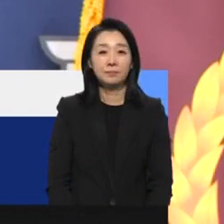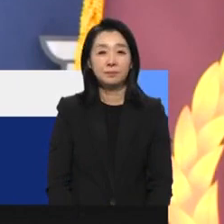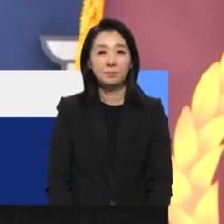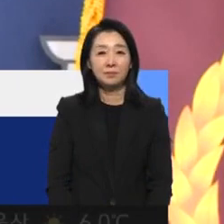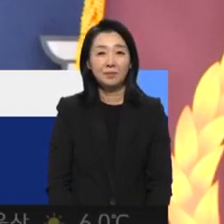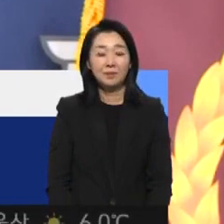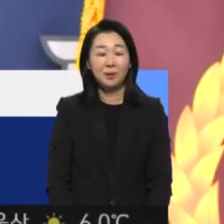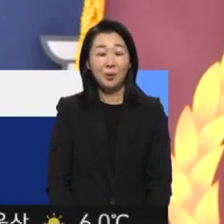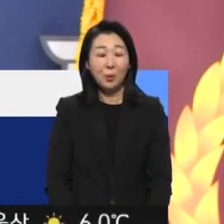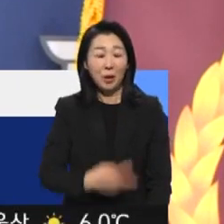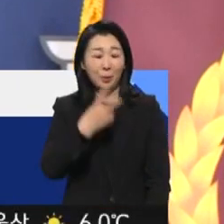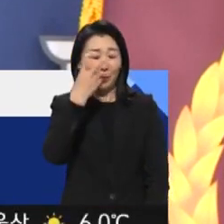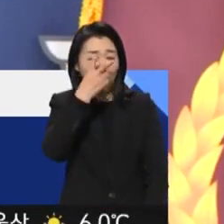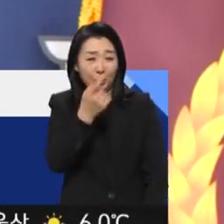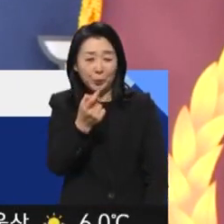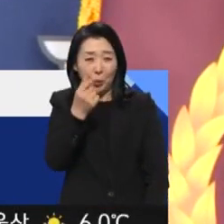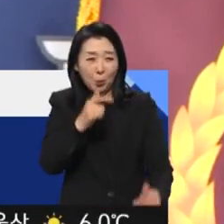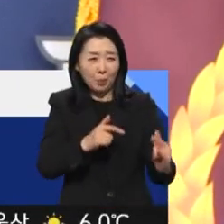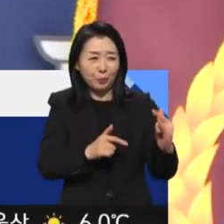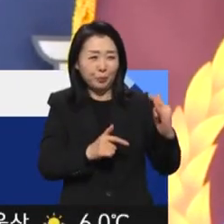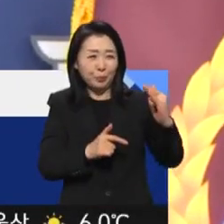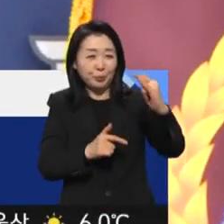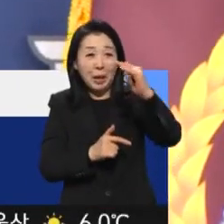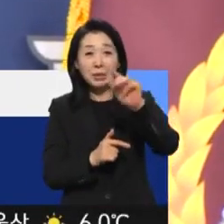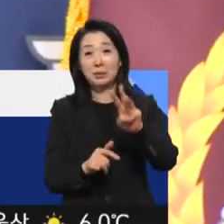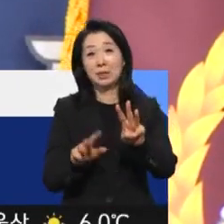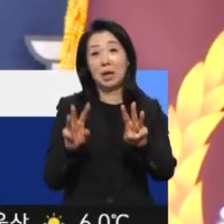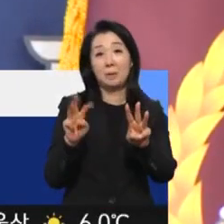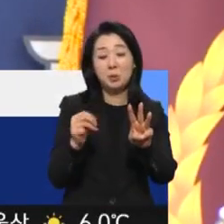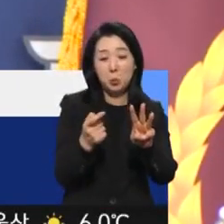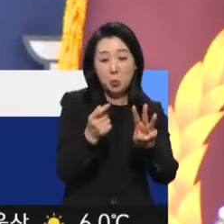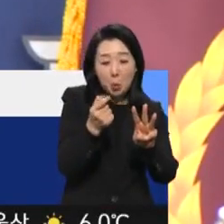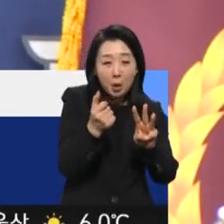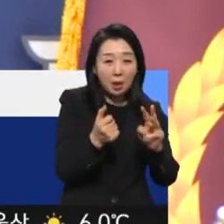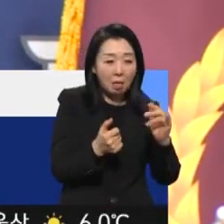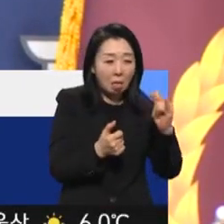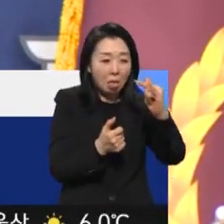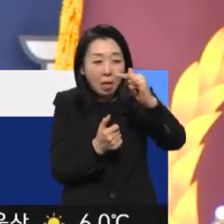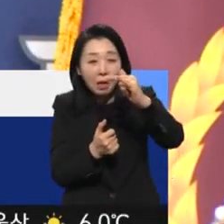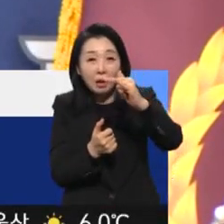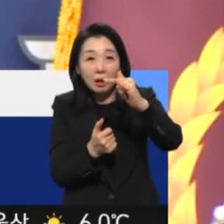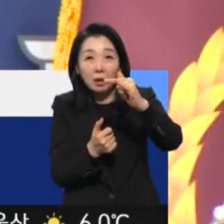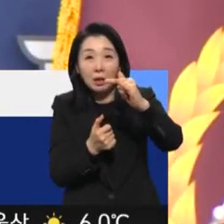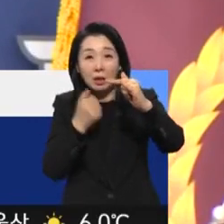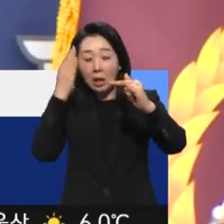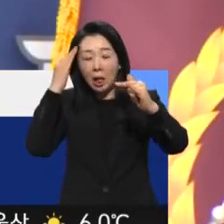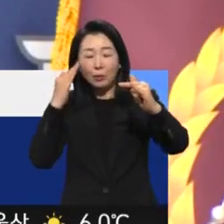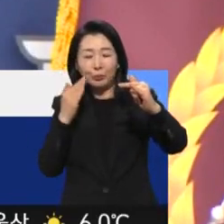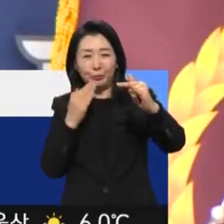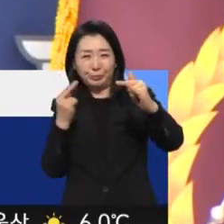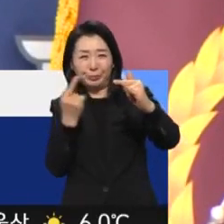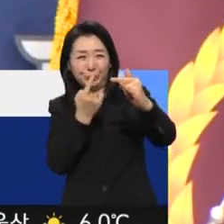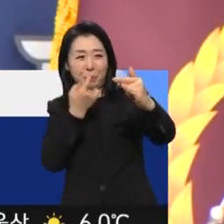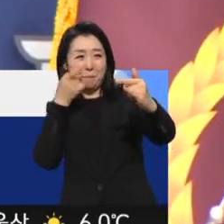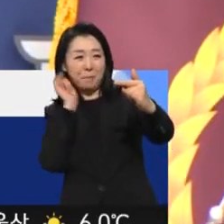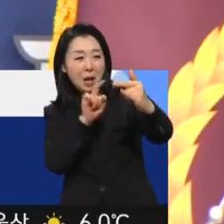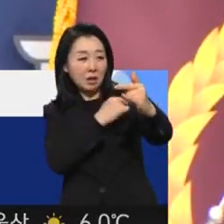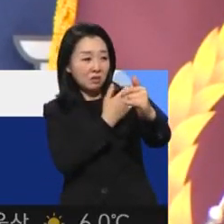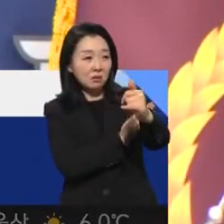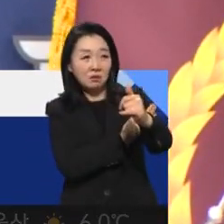정찰형 소형 무연기는 3m급 이하의 작은 크기로 현재 우리 군의 탐지 타격